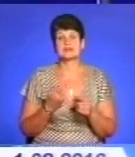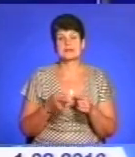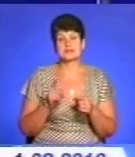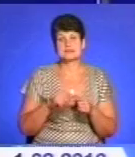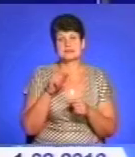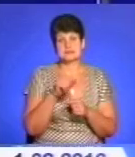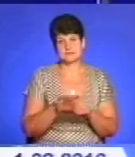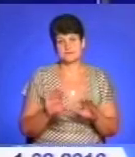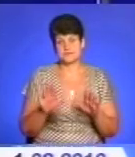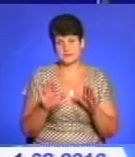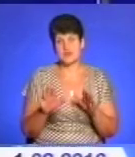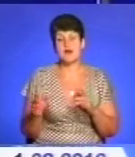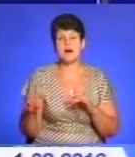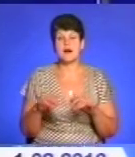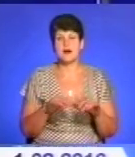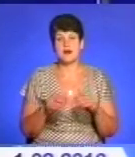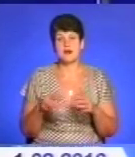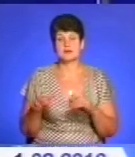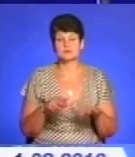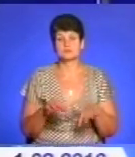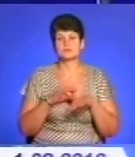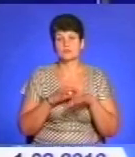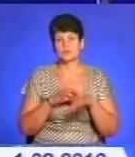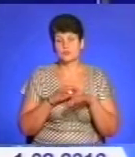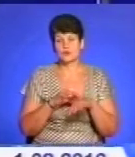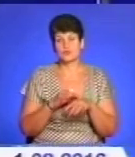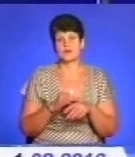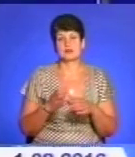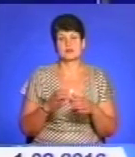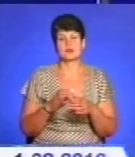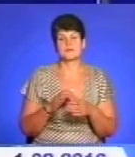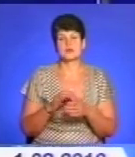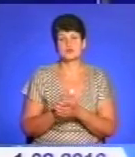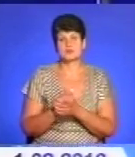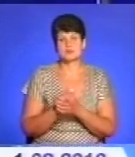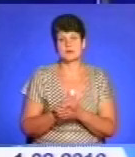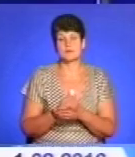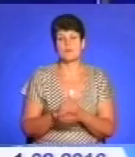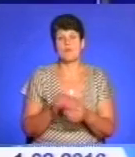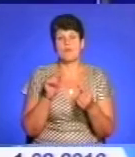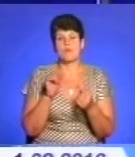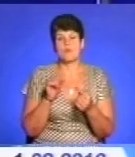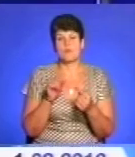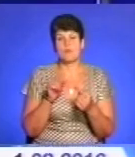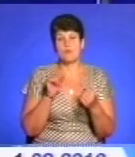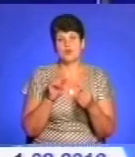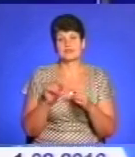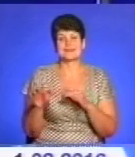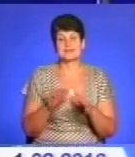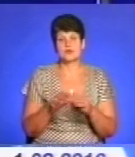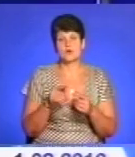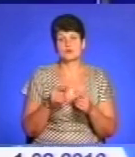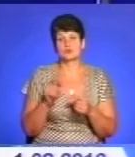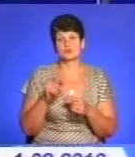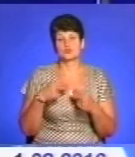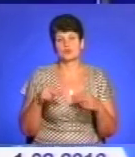явищем. Акцію зініціювала Всеукраїнська коаліція громадських організацій з протидії торгівлі людьми разом з Міністерством соціальної політики України